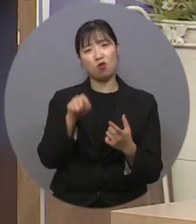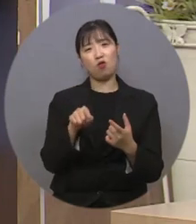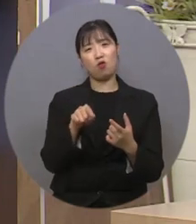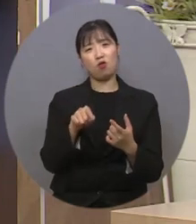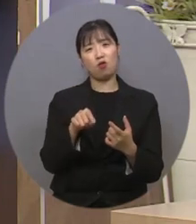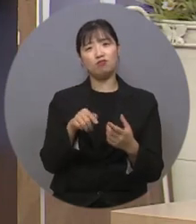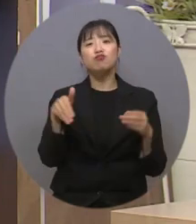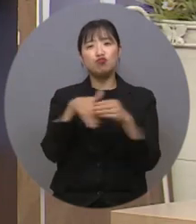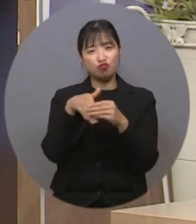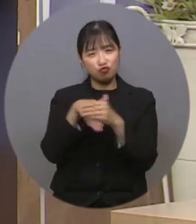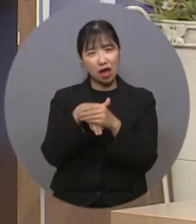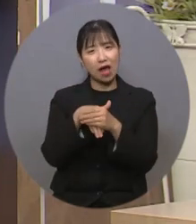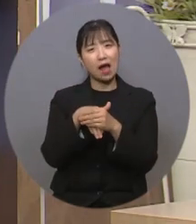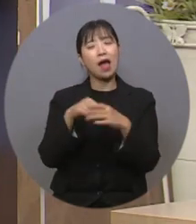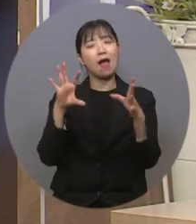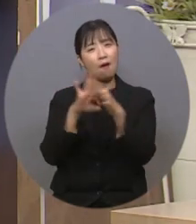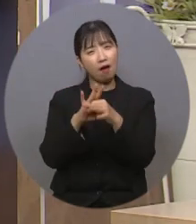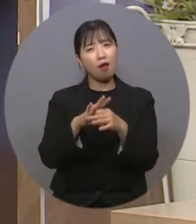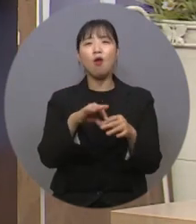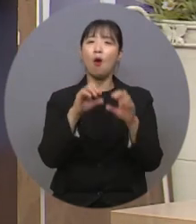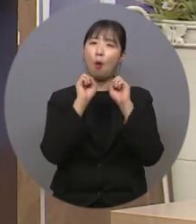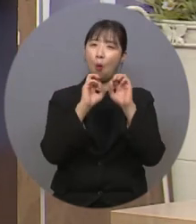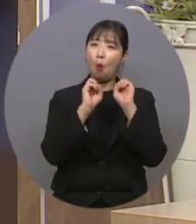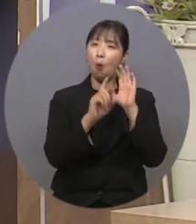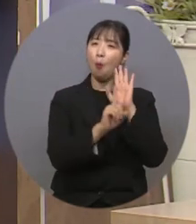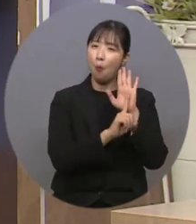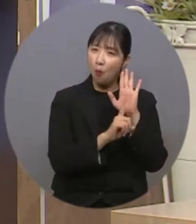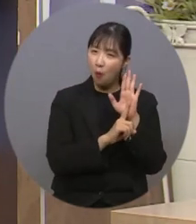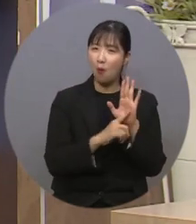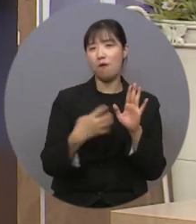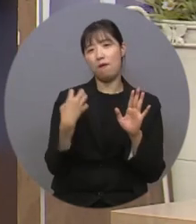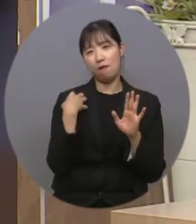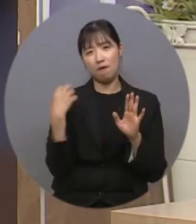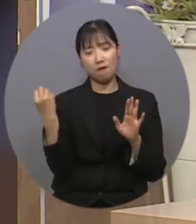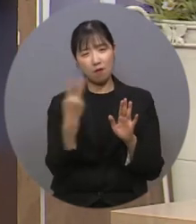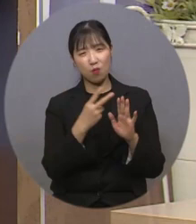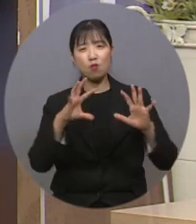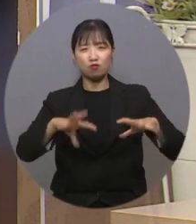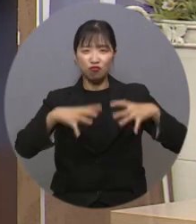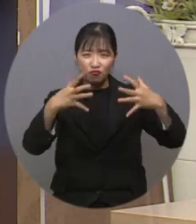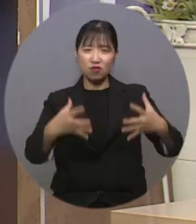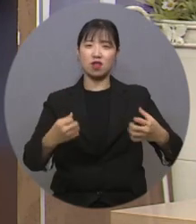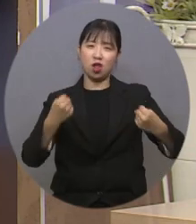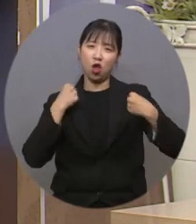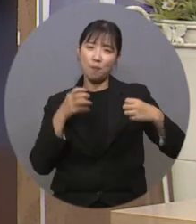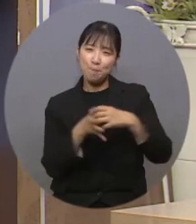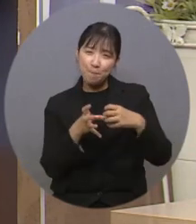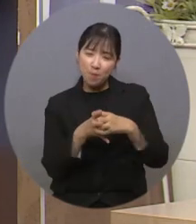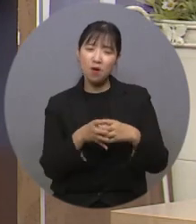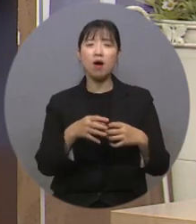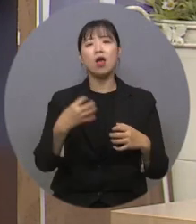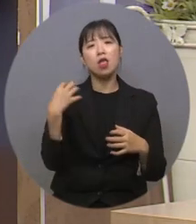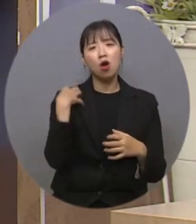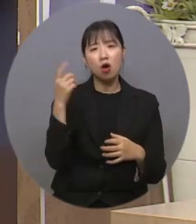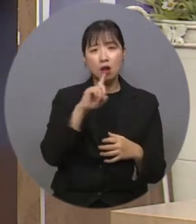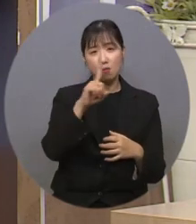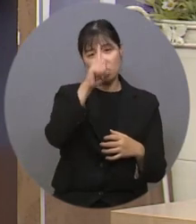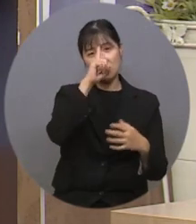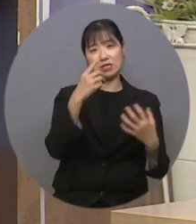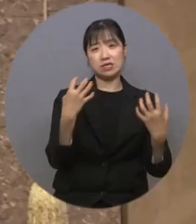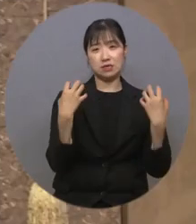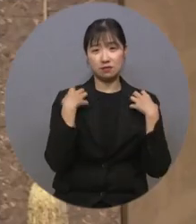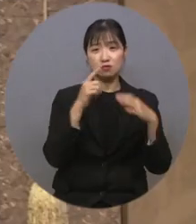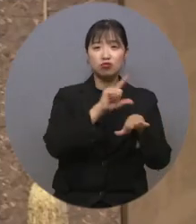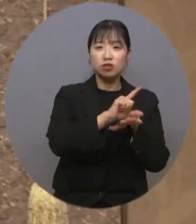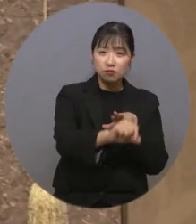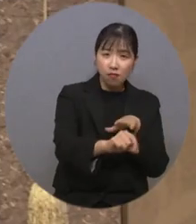또 뭐 문화적인 것을 홍보하는 역할이라든지 또 국제적으로 협력하는 그런 역할은 지방 자치 또